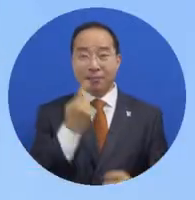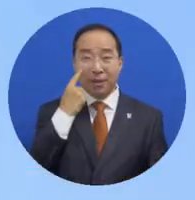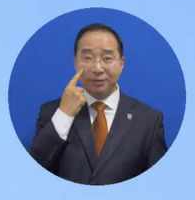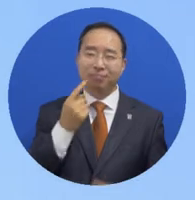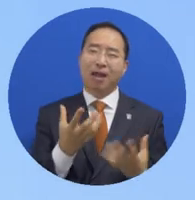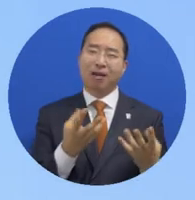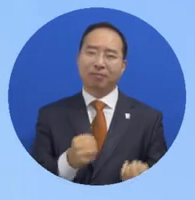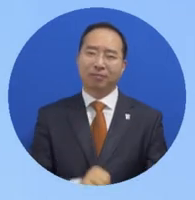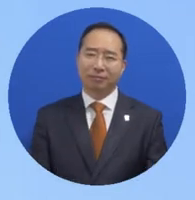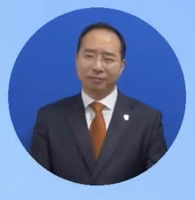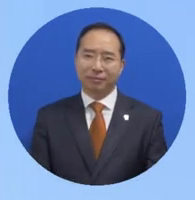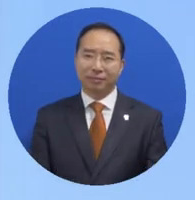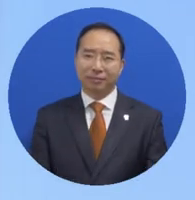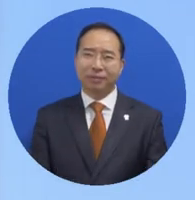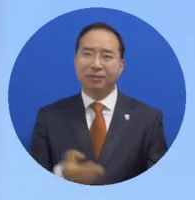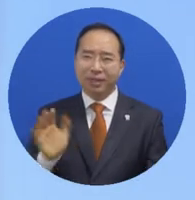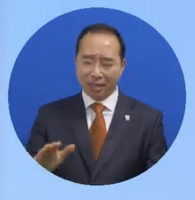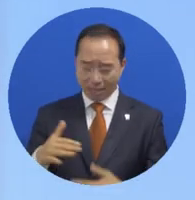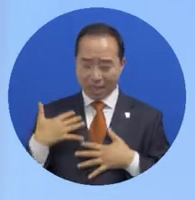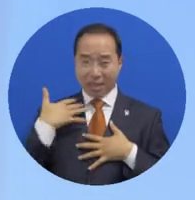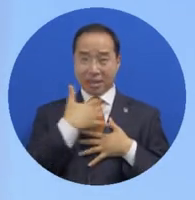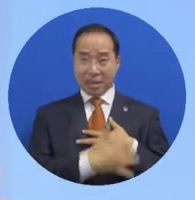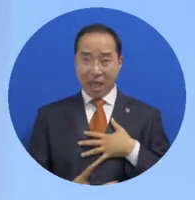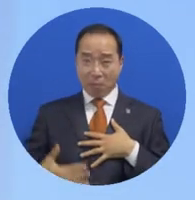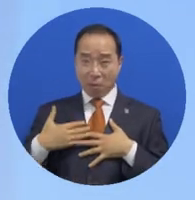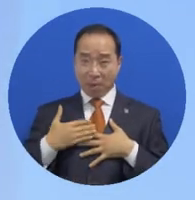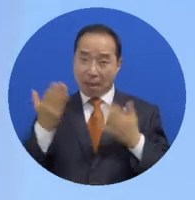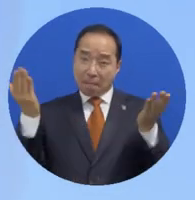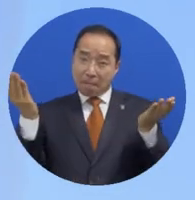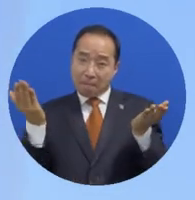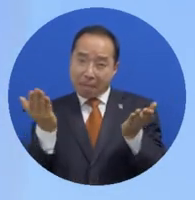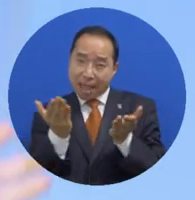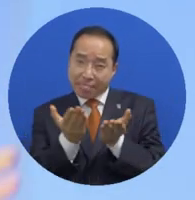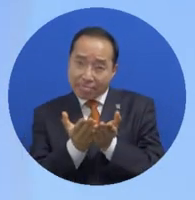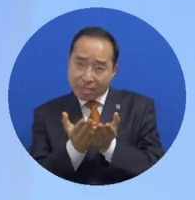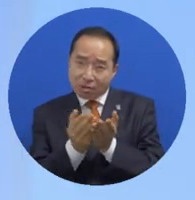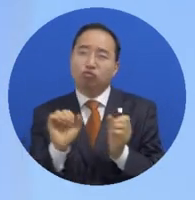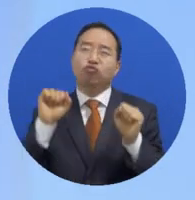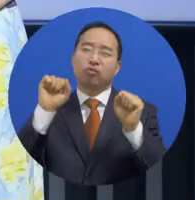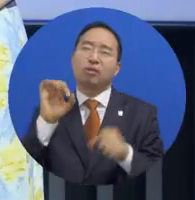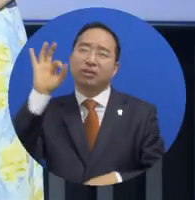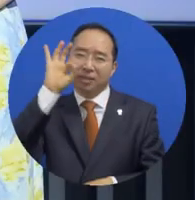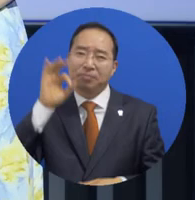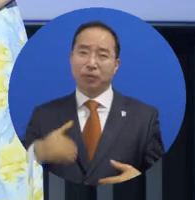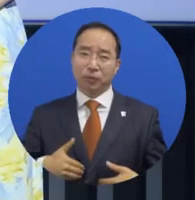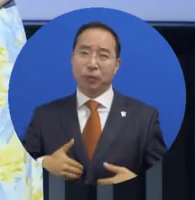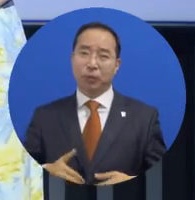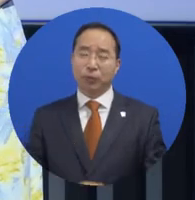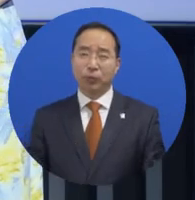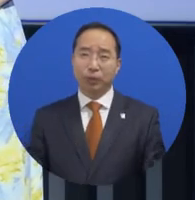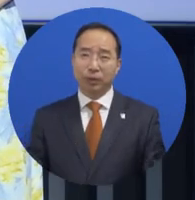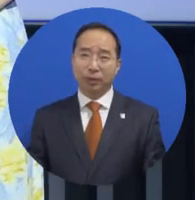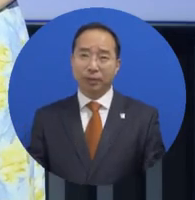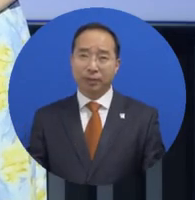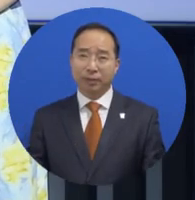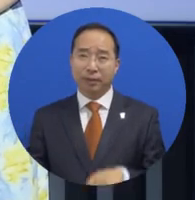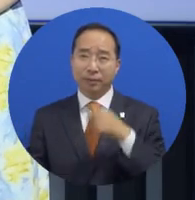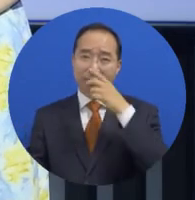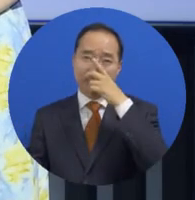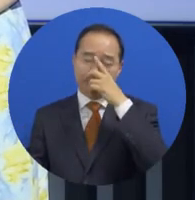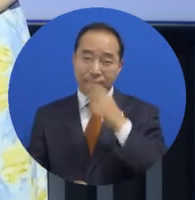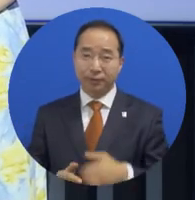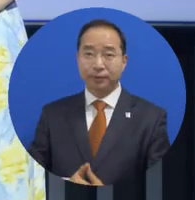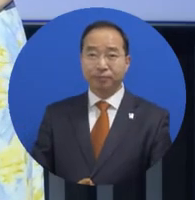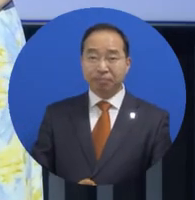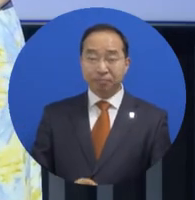근데 그건요, 자기 몸에 맞는 재미있는 운동을 찾지 못하는 방식이에요. 이거는 남들이 하지